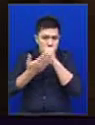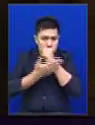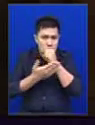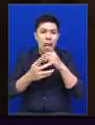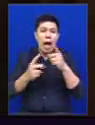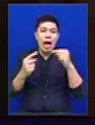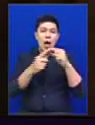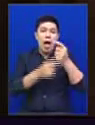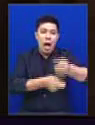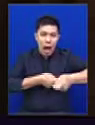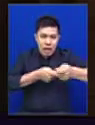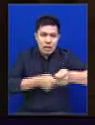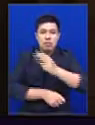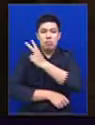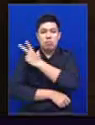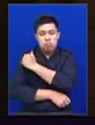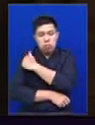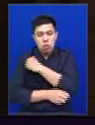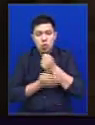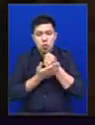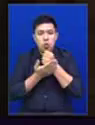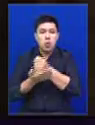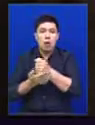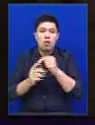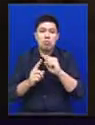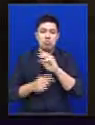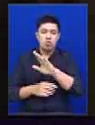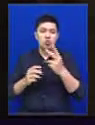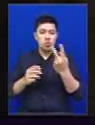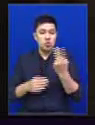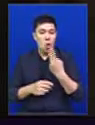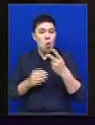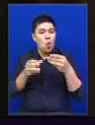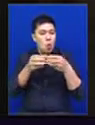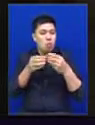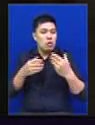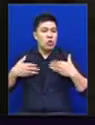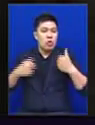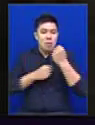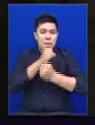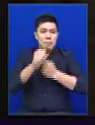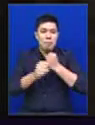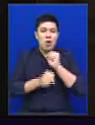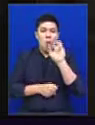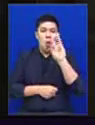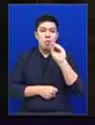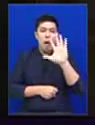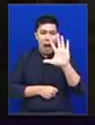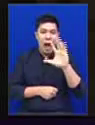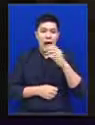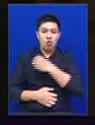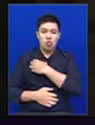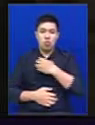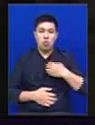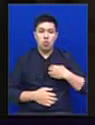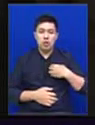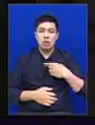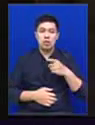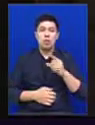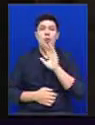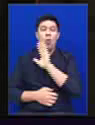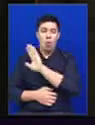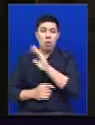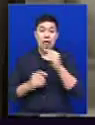การเกษตรสาธารณสุขทั้งสองฝ่ายนั้นก็แสดงความยินดีค่ะในโอกาสครบรอบ65ปีความสัมพันธ์ทางการทูต ดยปั